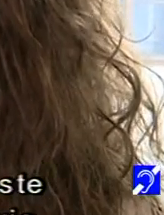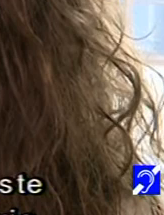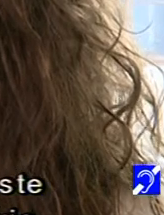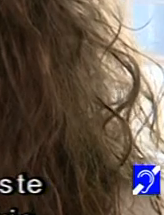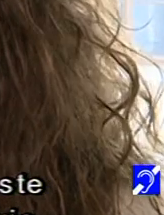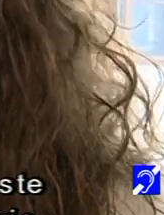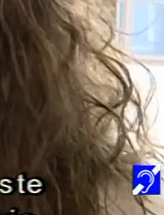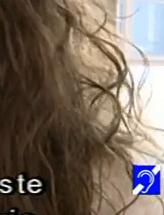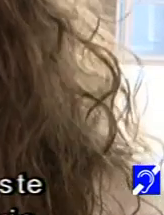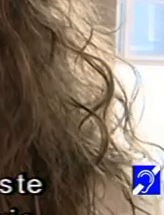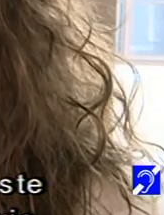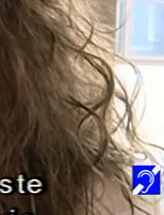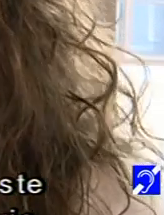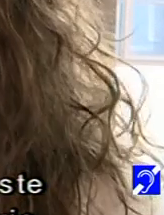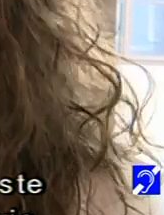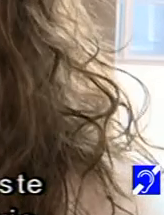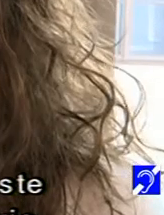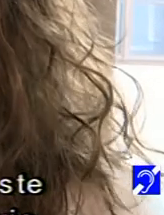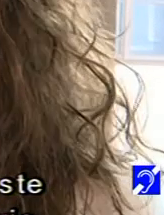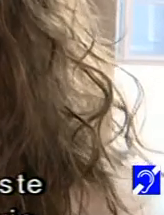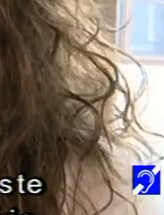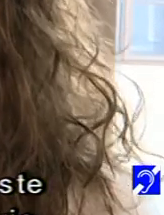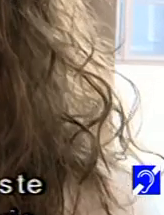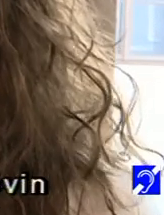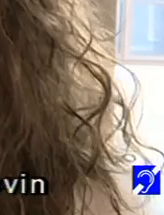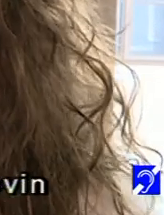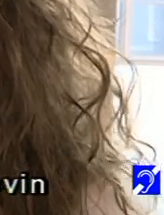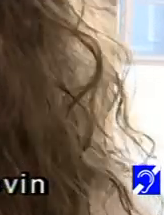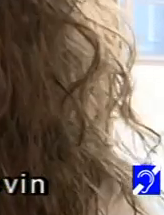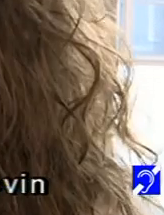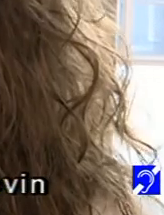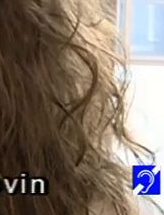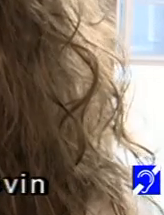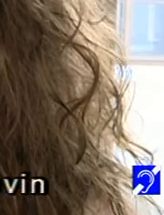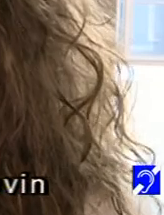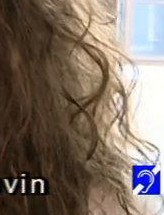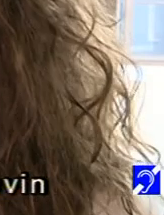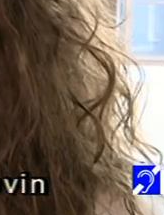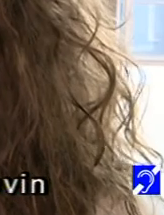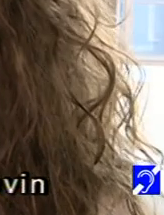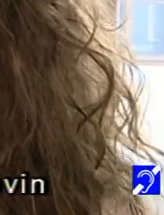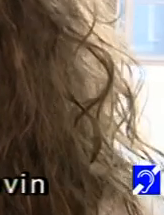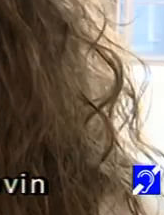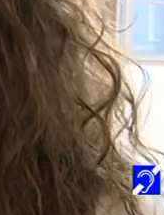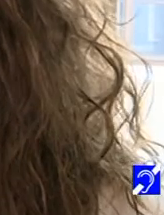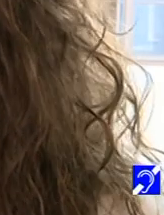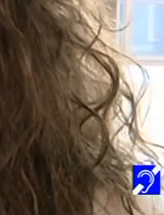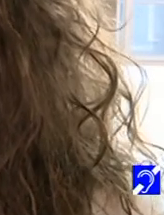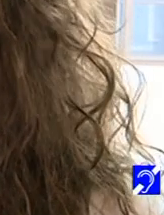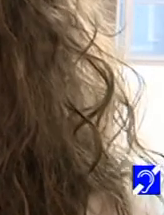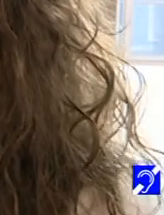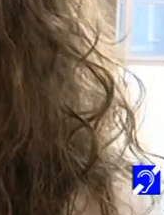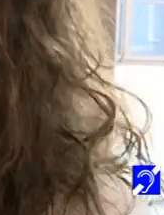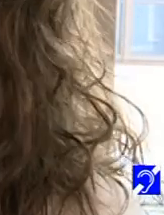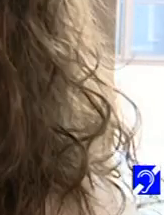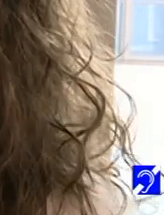darüber gemacht, was ist dein Traum? Was bin ich in dem Traum? Bin ich ich oder bin ich was anderes? Und so Schritt für Schritt ist